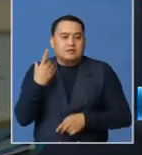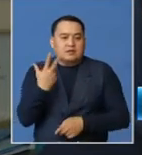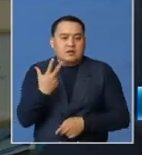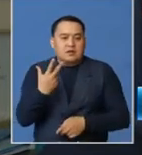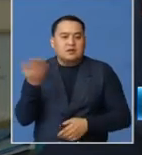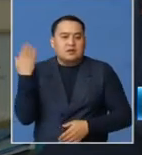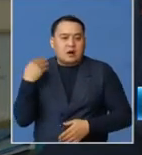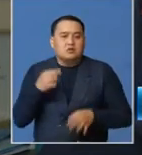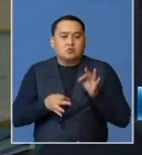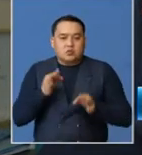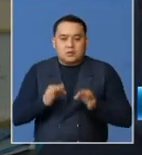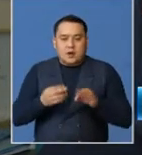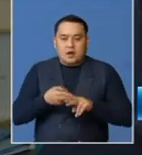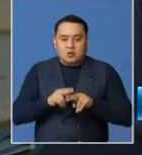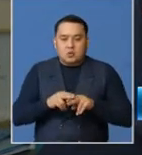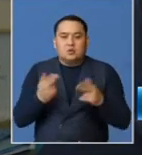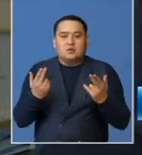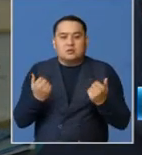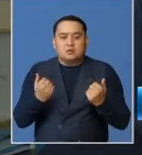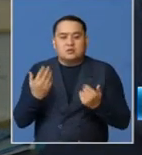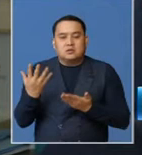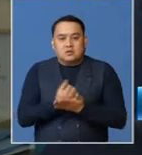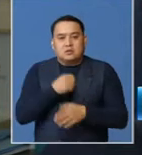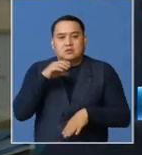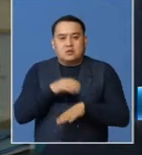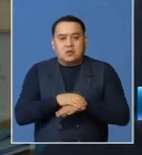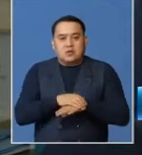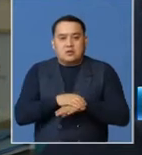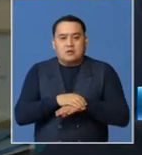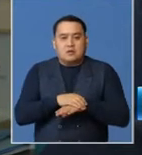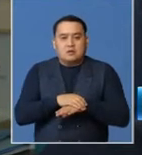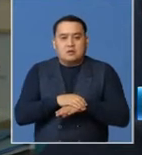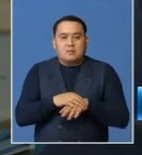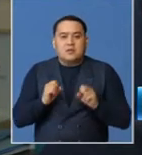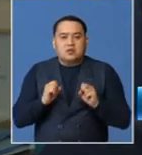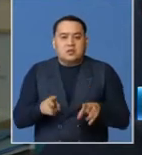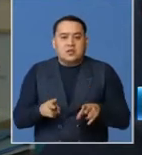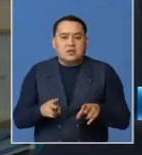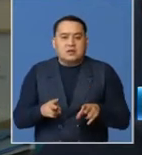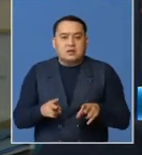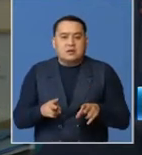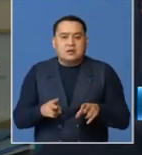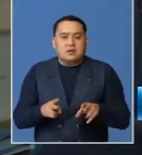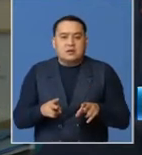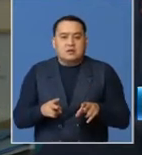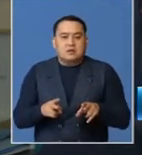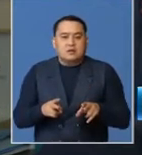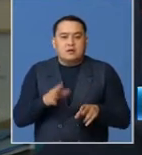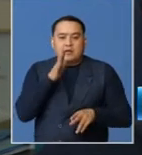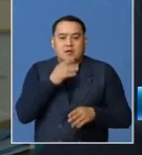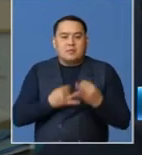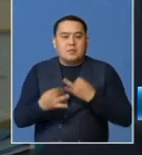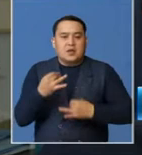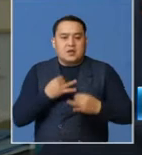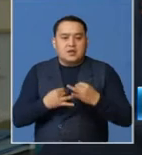ранее судимых, которые дали признательные показания в совершении данном преступлении. Также во время беседы